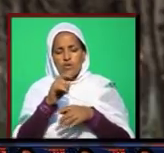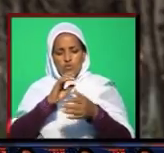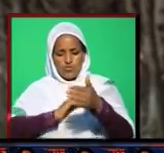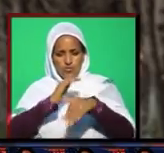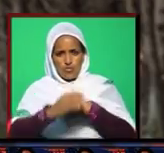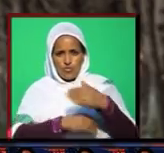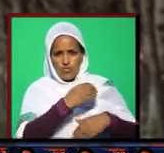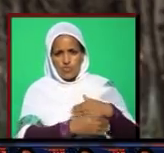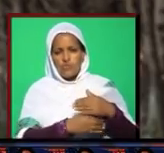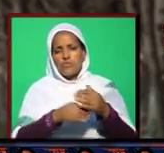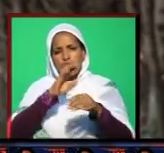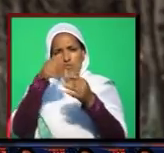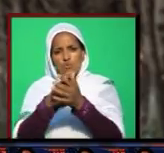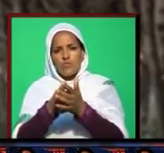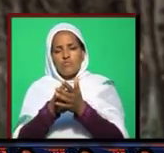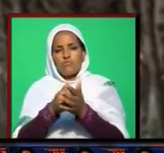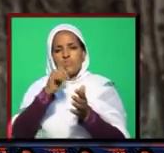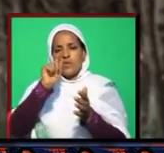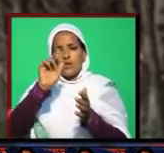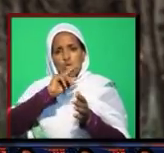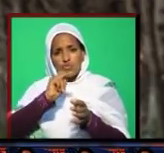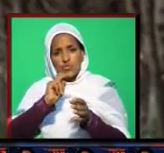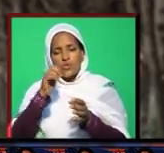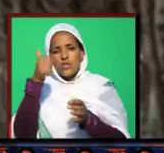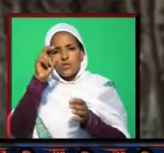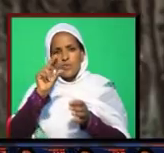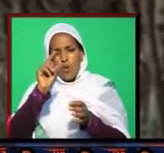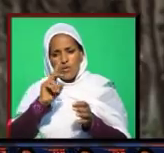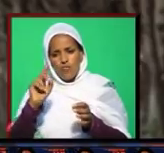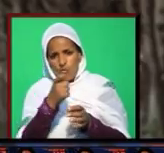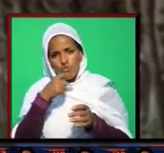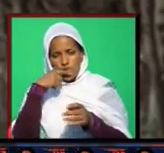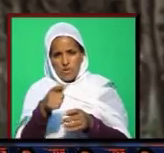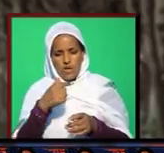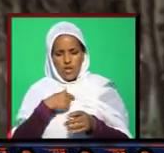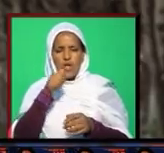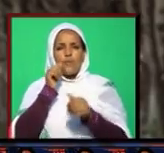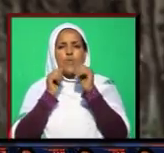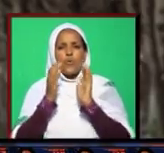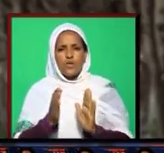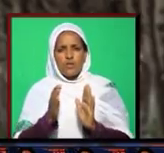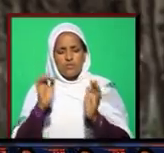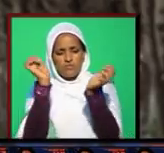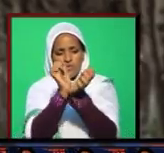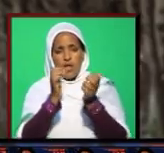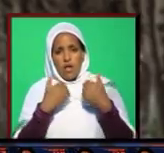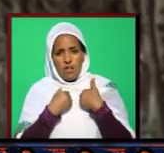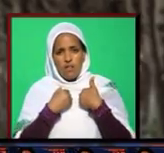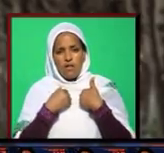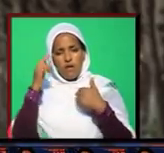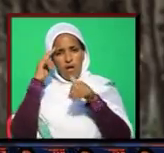ትውልዱ ዕብራዊ እንደሆነ ነገዱ ዕብራዊ እንደሆነ ይነግራቸው ነበር በሄደበት ቦታ ሁሉ። እኔ ዕብራዊ ነኝ እያለ ሲታሰርም